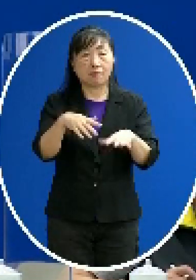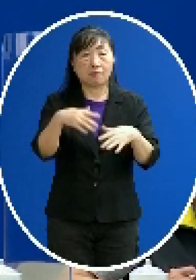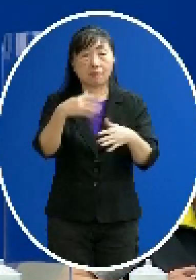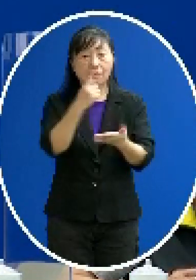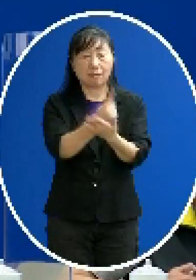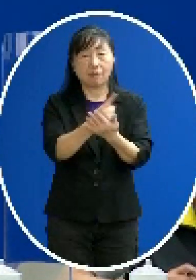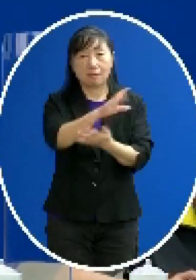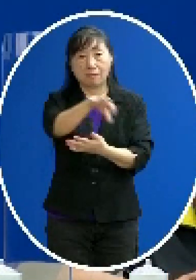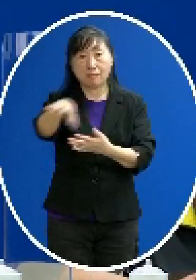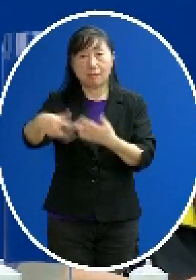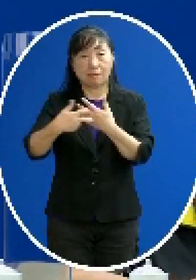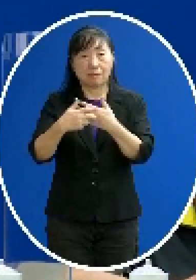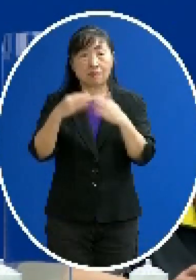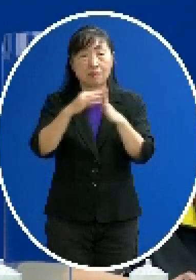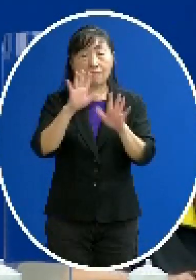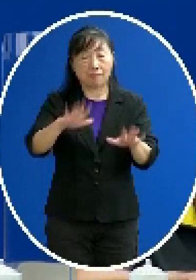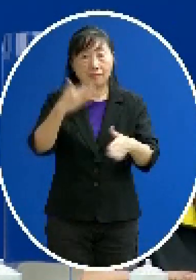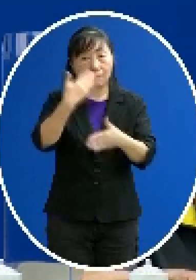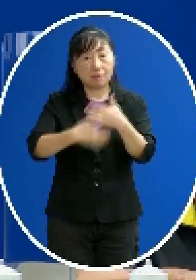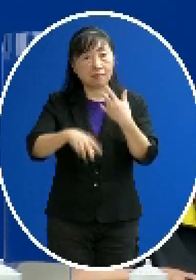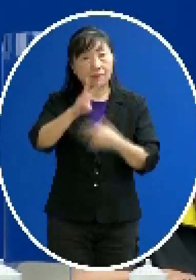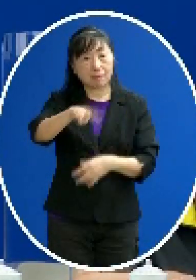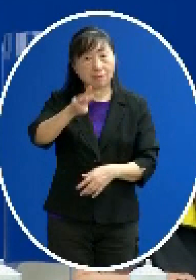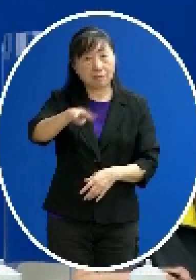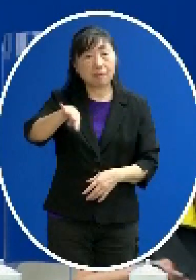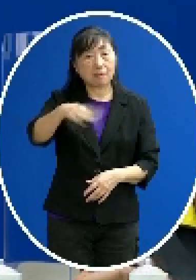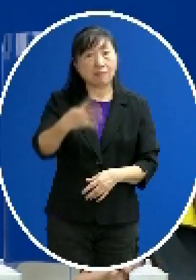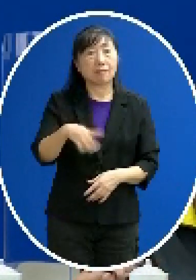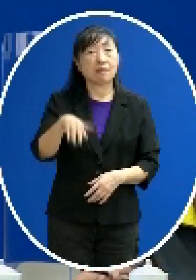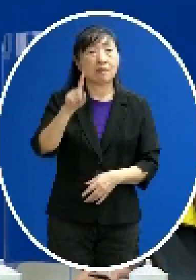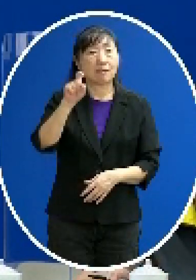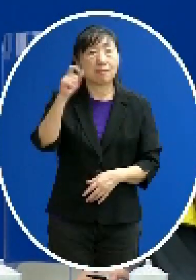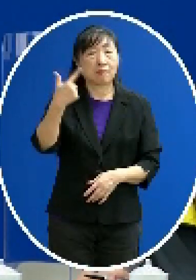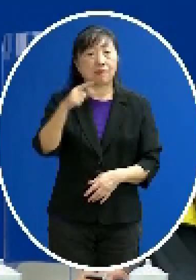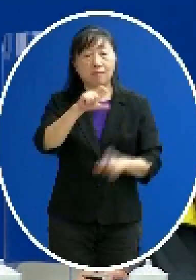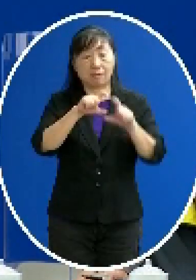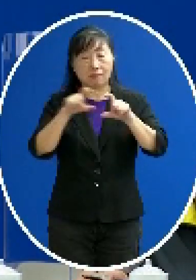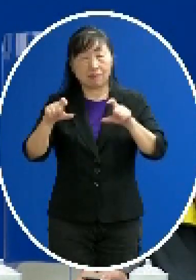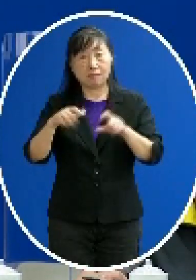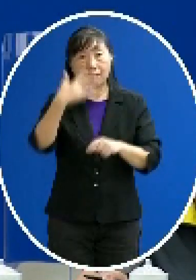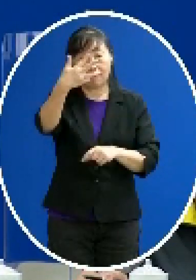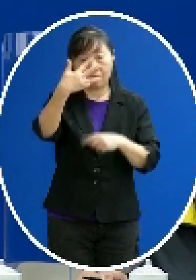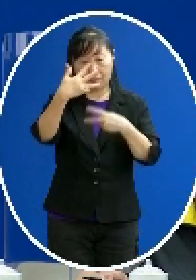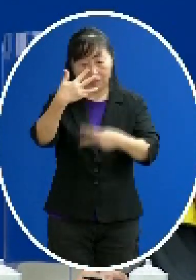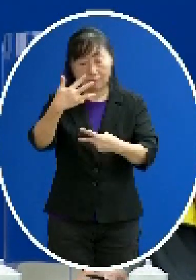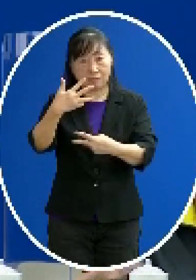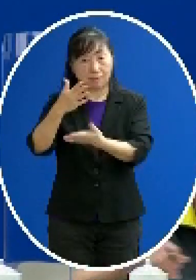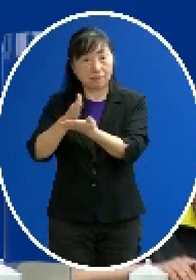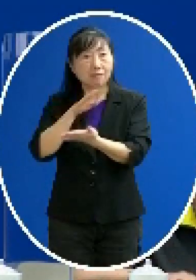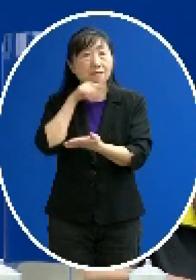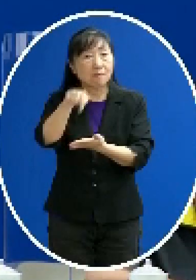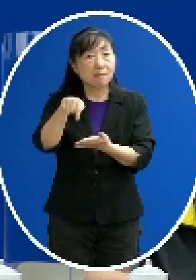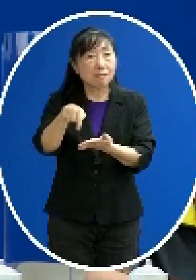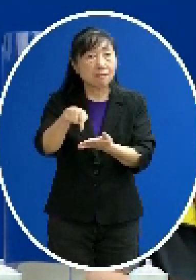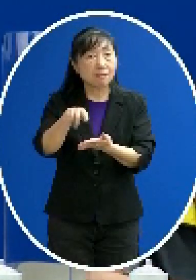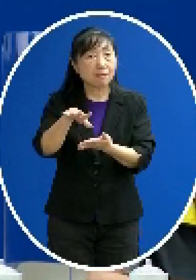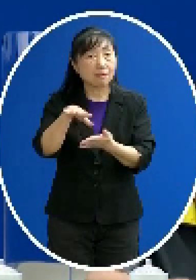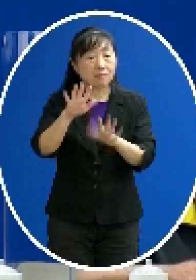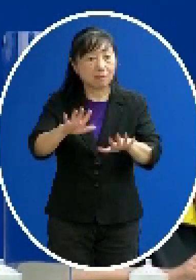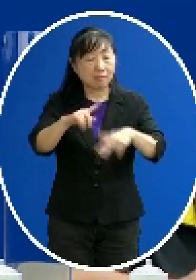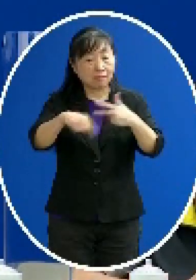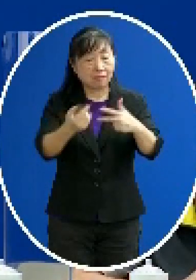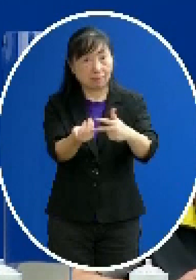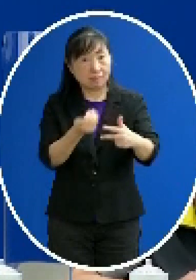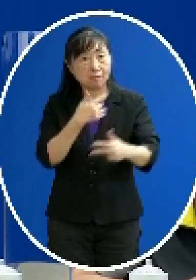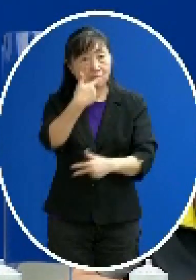的一个努力啊，目前只剩下3416剂。那8月2号借效的时候，那个时候有这个礼拜前